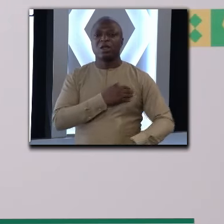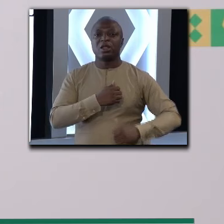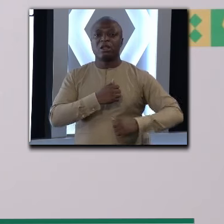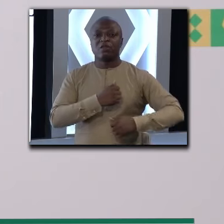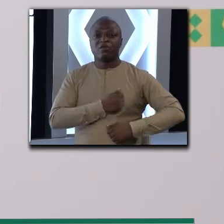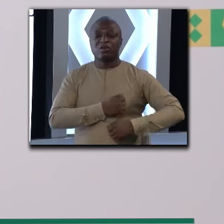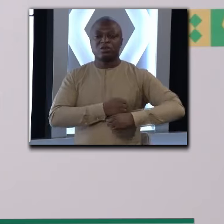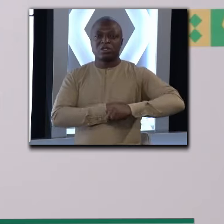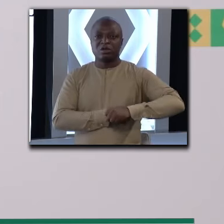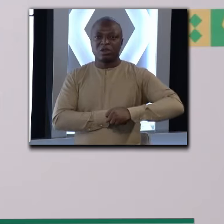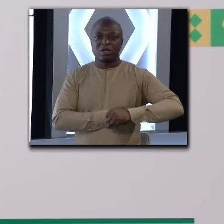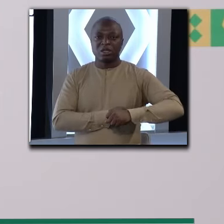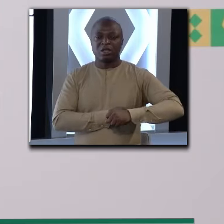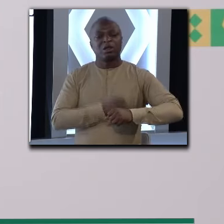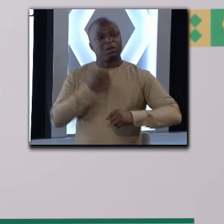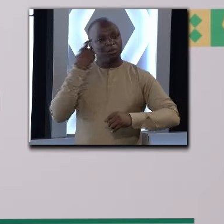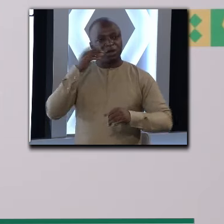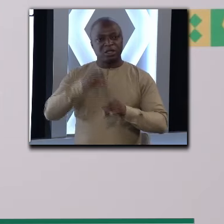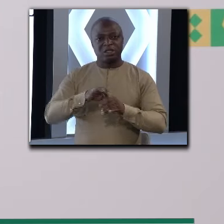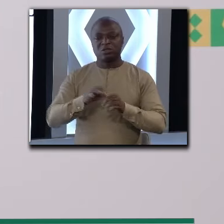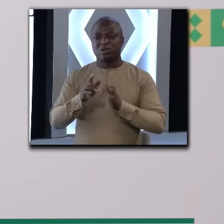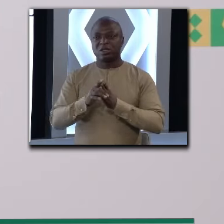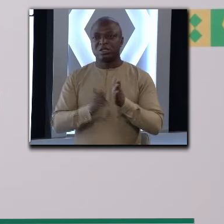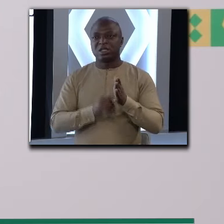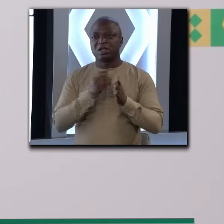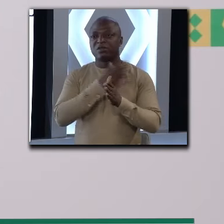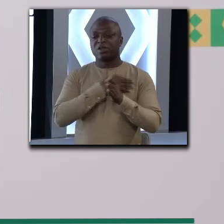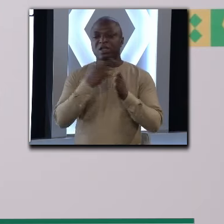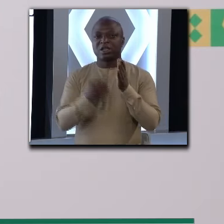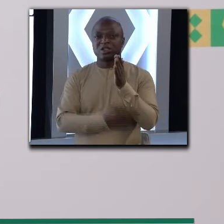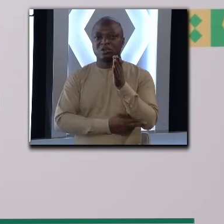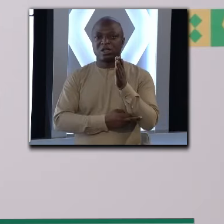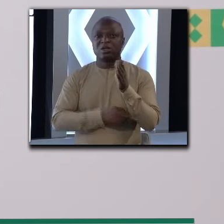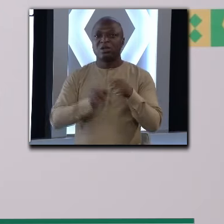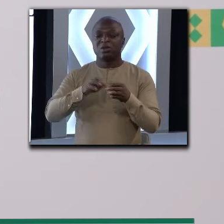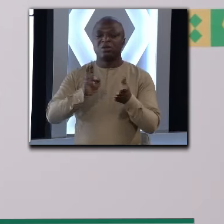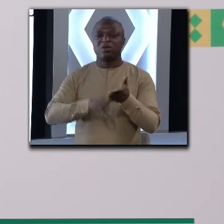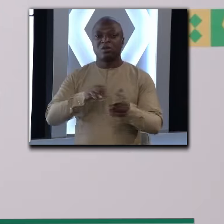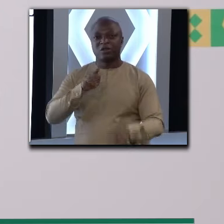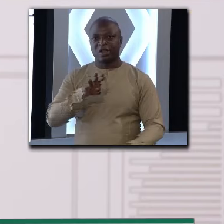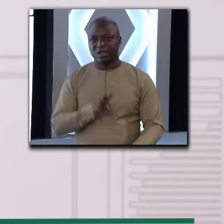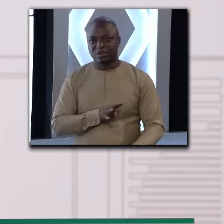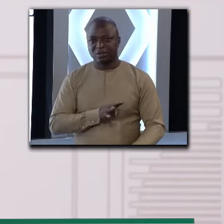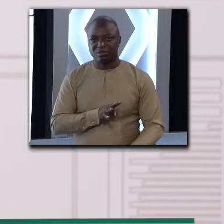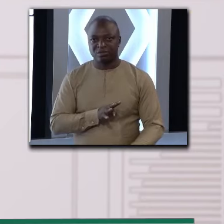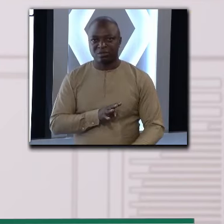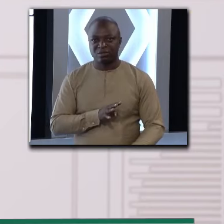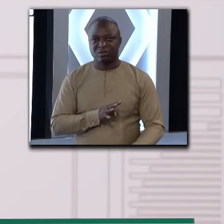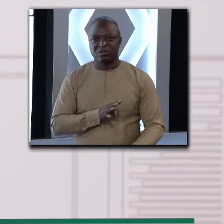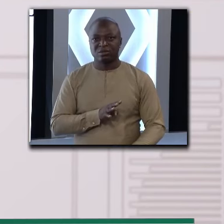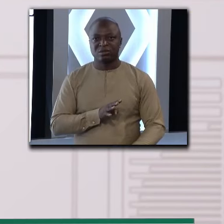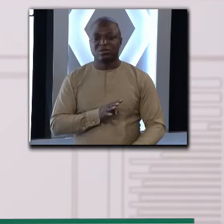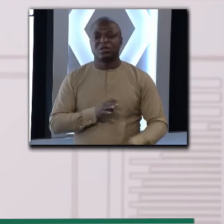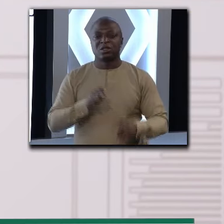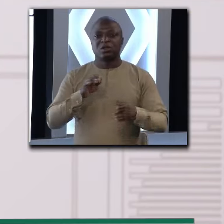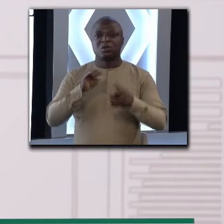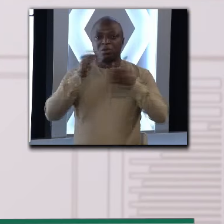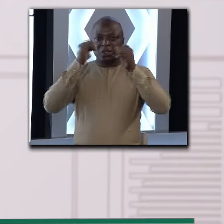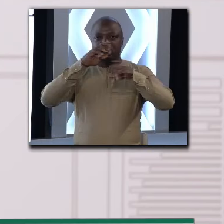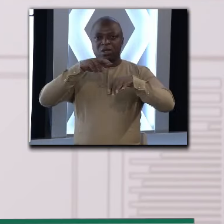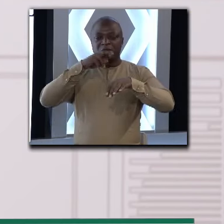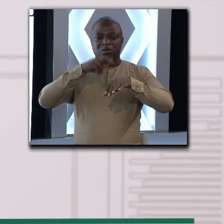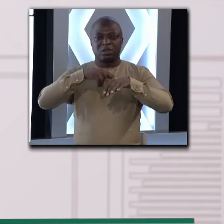de sécurité pour les élections législatives et régionales de 2024. Le président de la